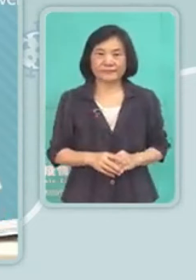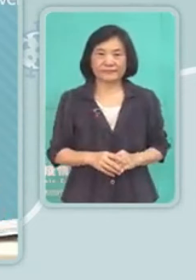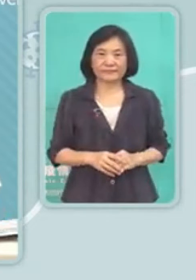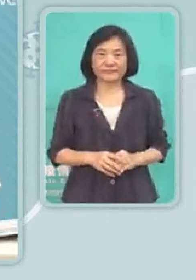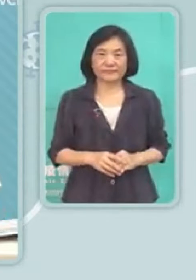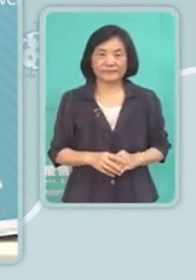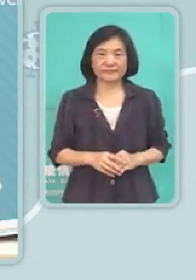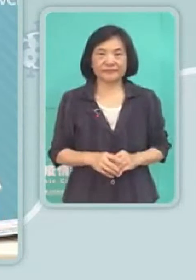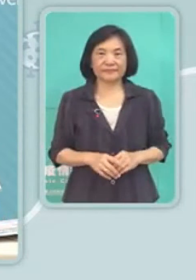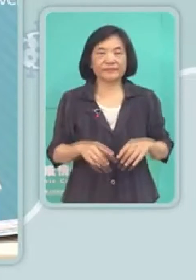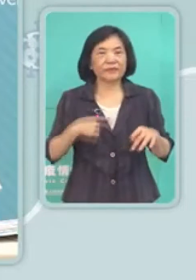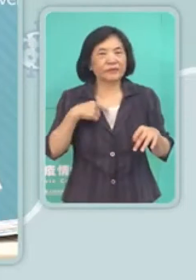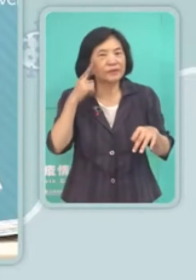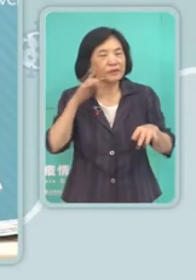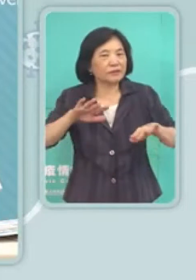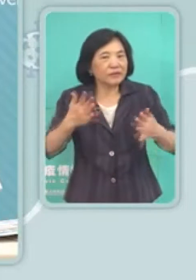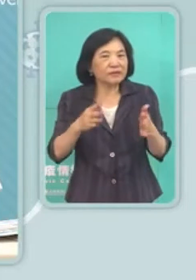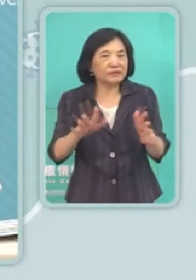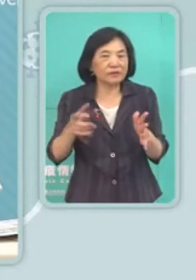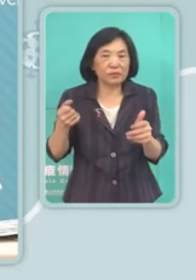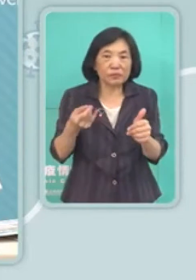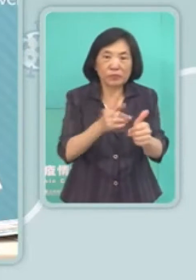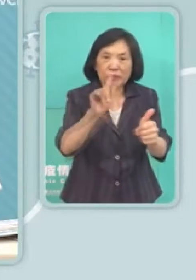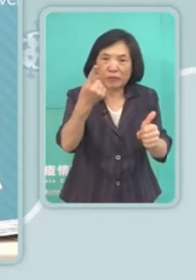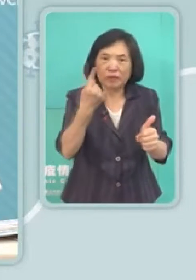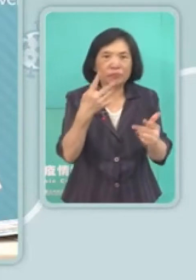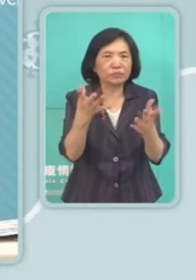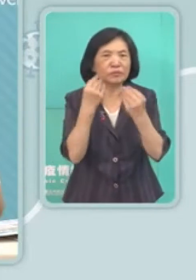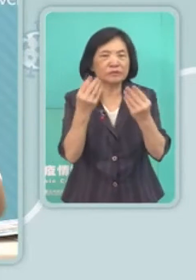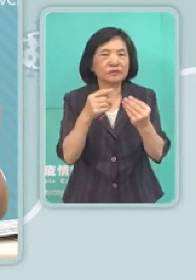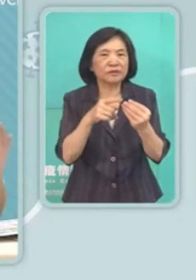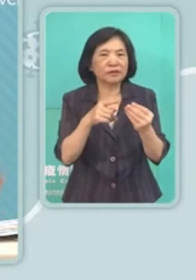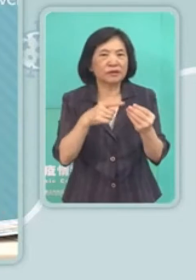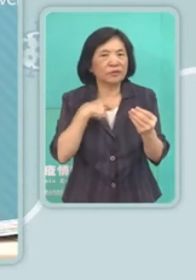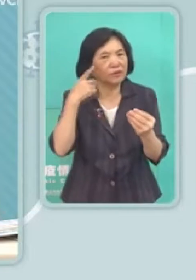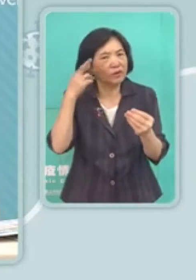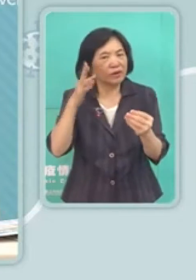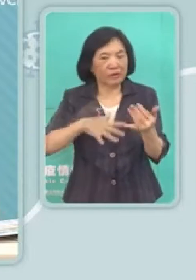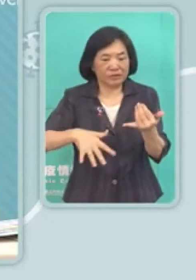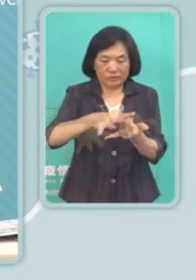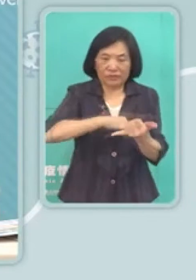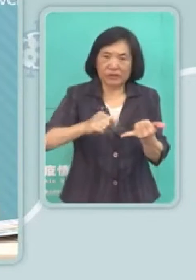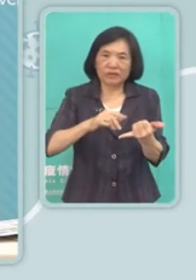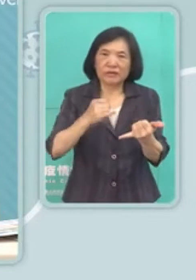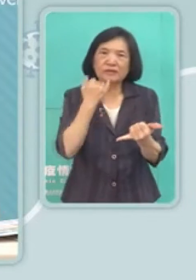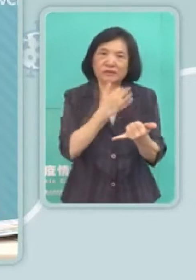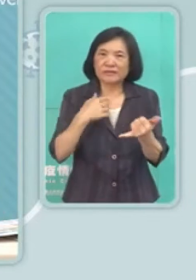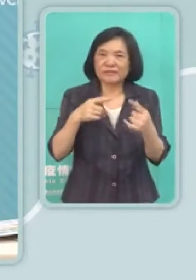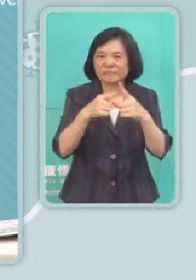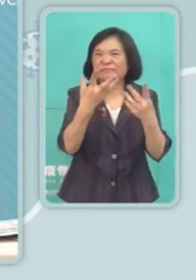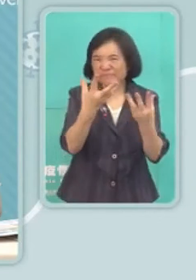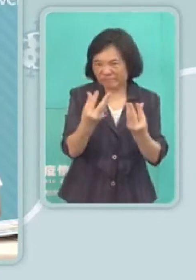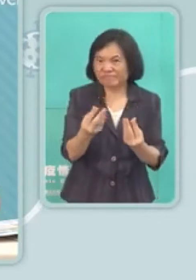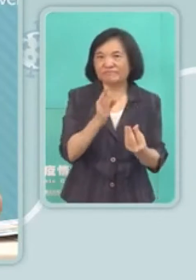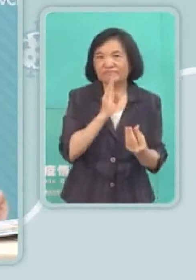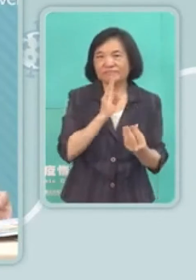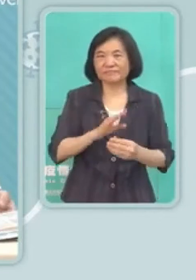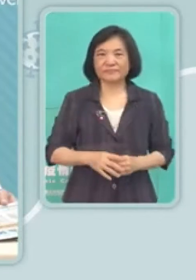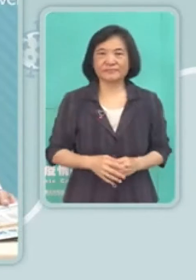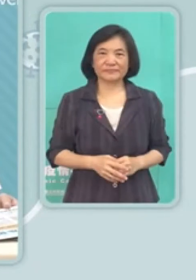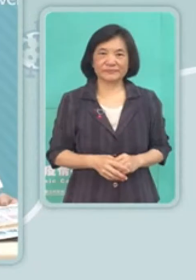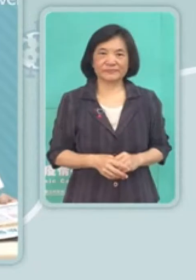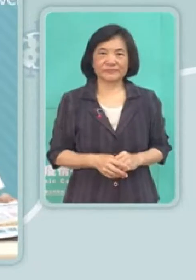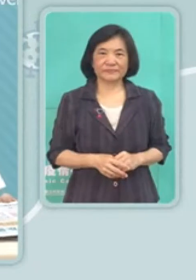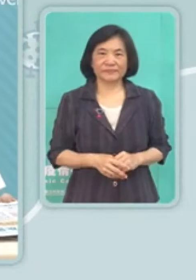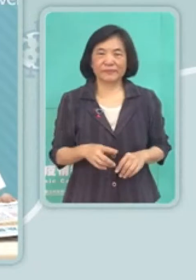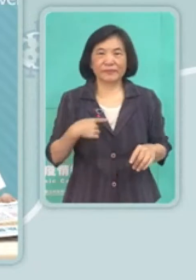了哦，大概目前不明感染源已经，就算全台湾来算的话，应该也掉到非常低的。所以的确，我们